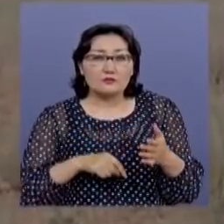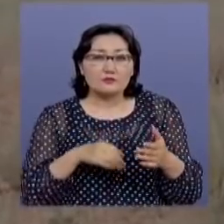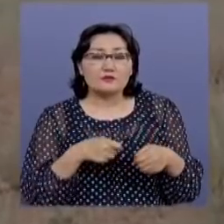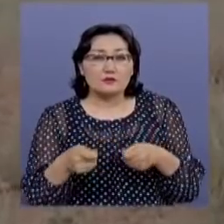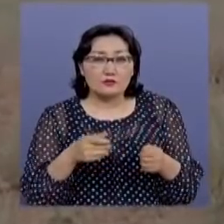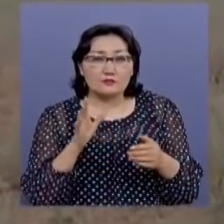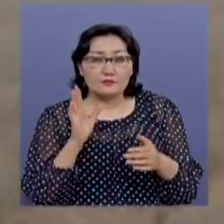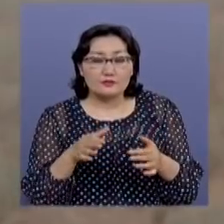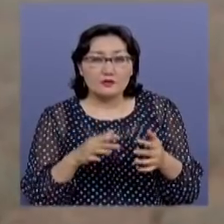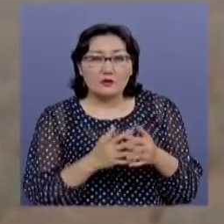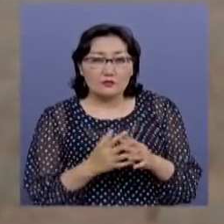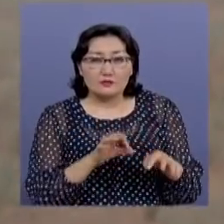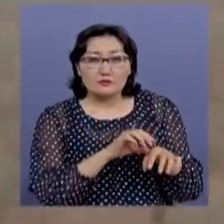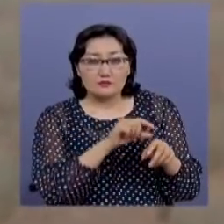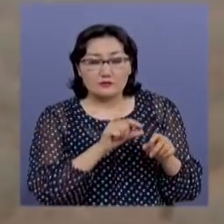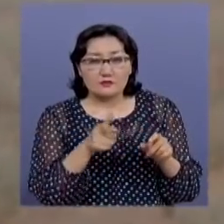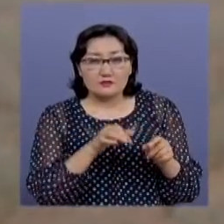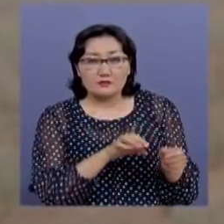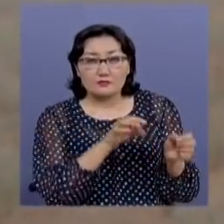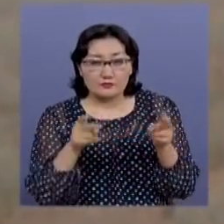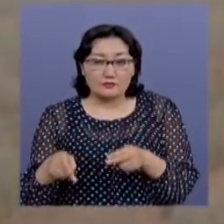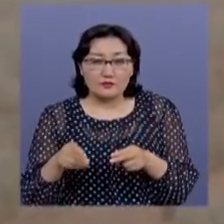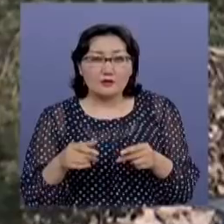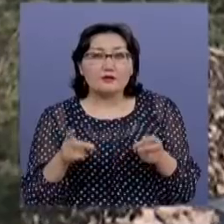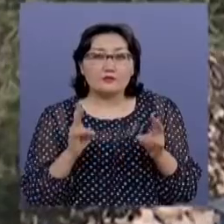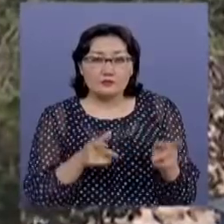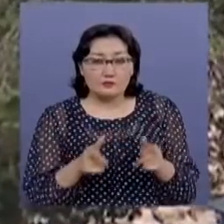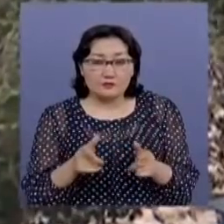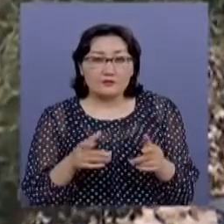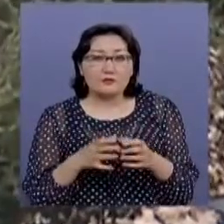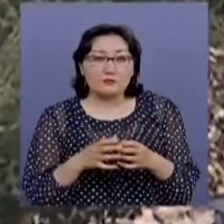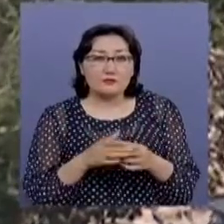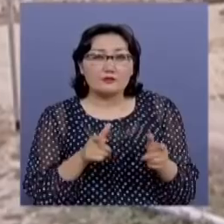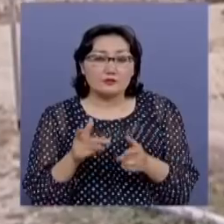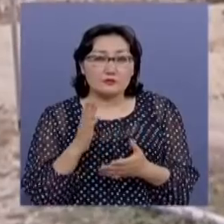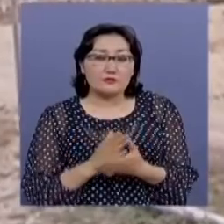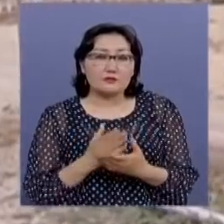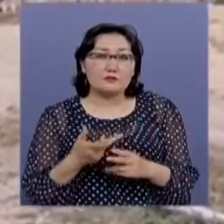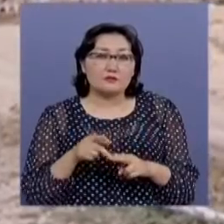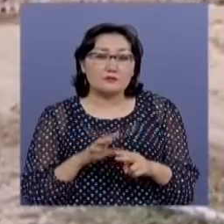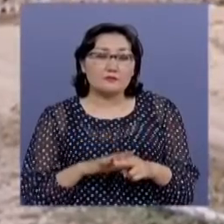берсе, ауылдардың арасына газ тартуға ниетті компания да дайын көрінеді. Әмірболат Құсайынұлы, Әсет Құндақбаев, Алматы телеарнасы.